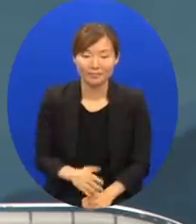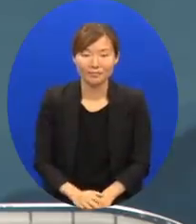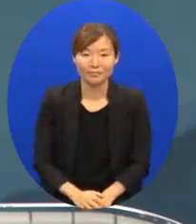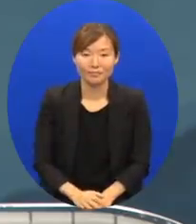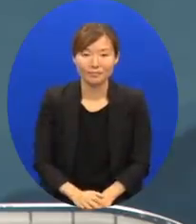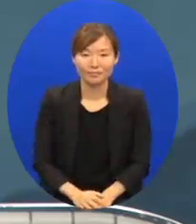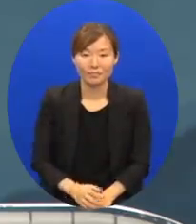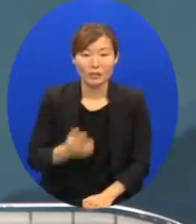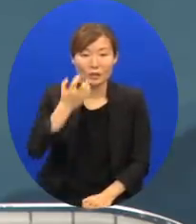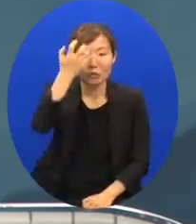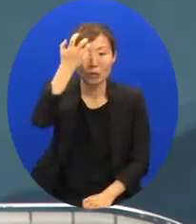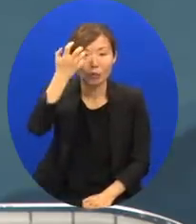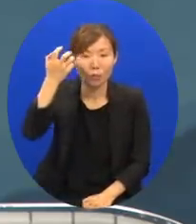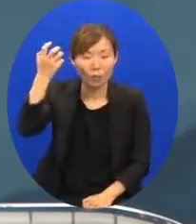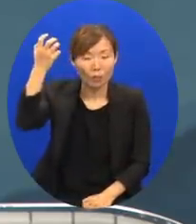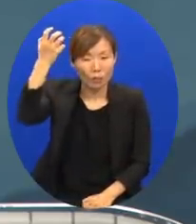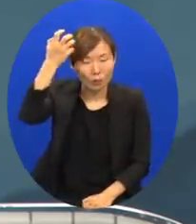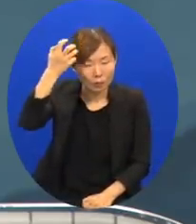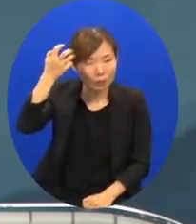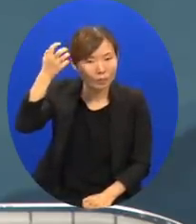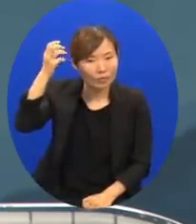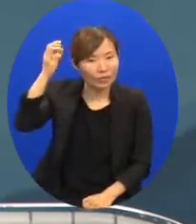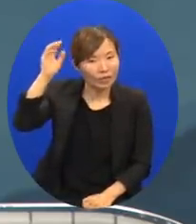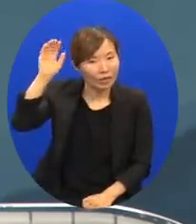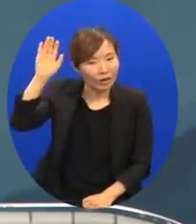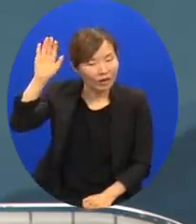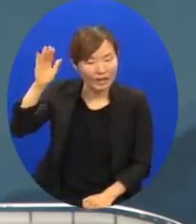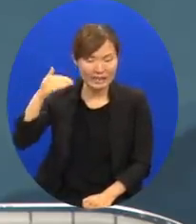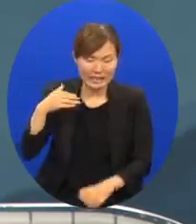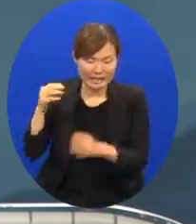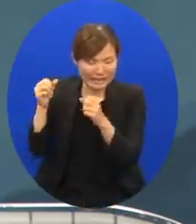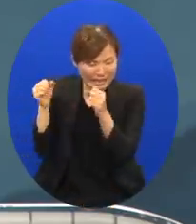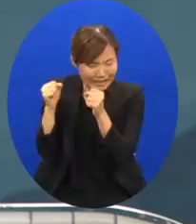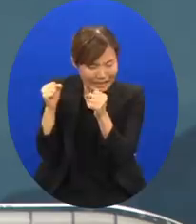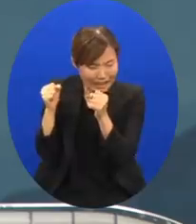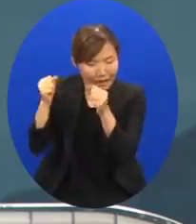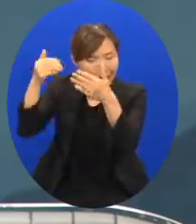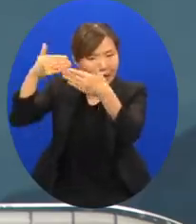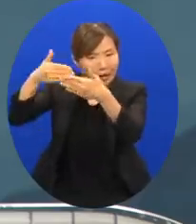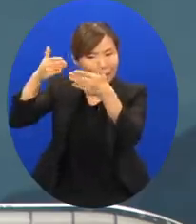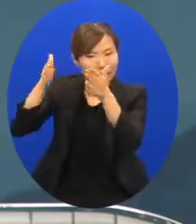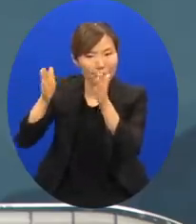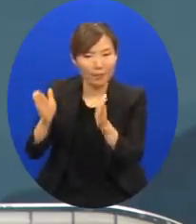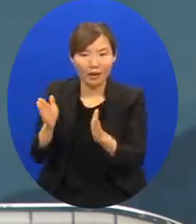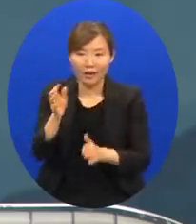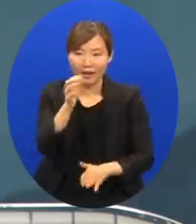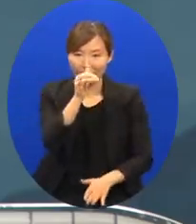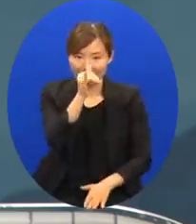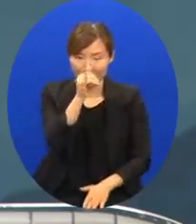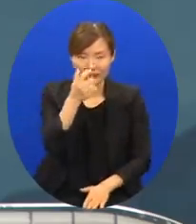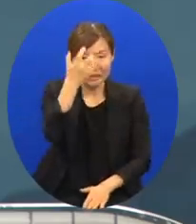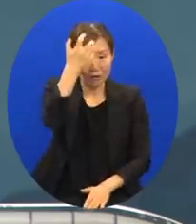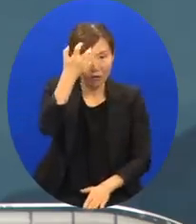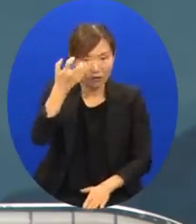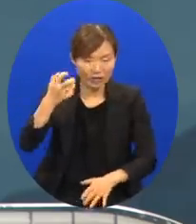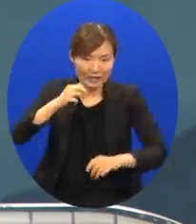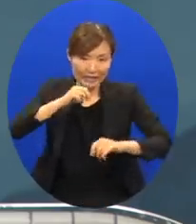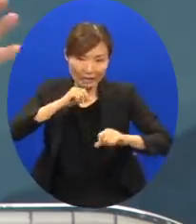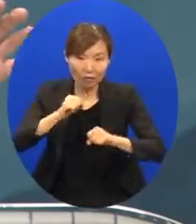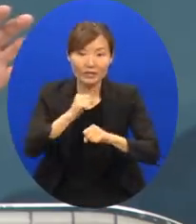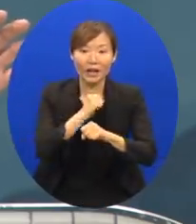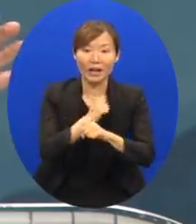영혼의 도 우리의 영혼의 도 그런 맹방 이 있습니다 우리가 성령의 역사하신